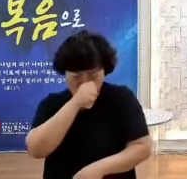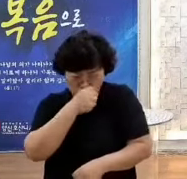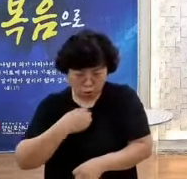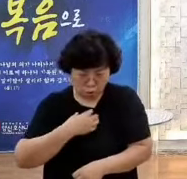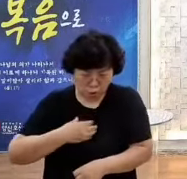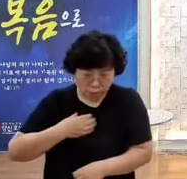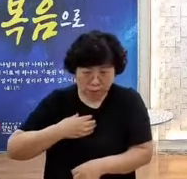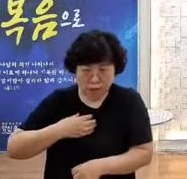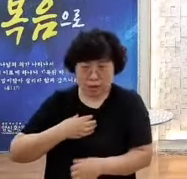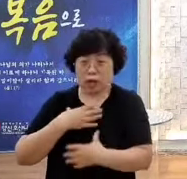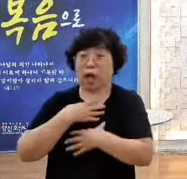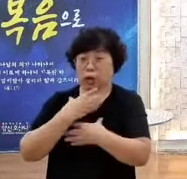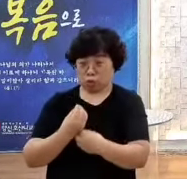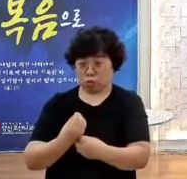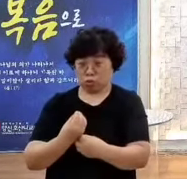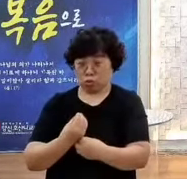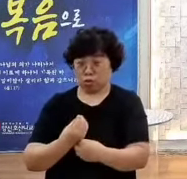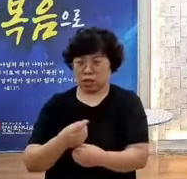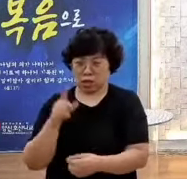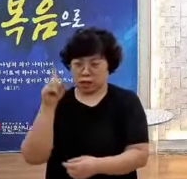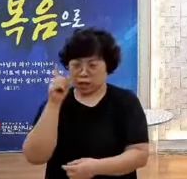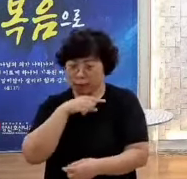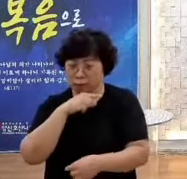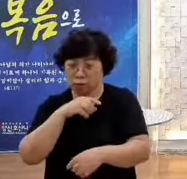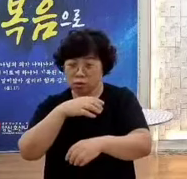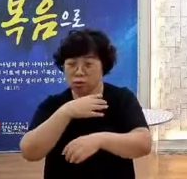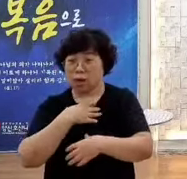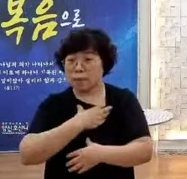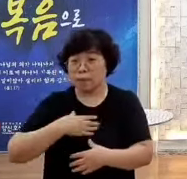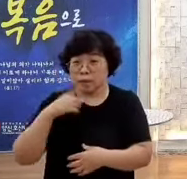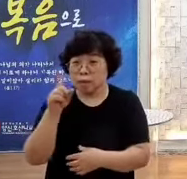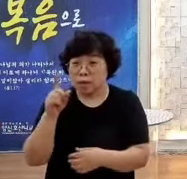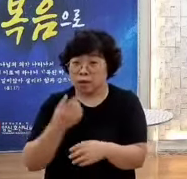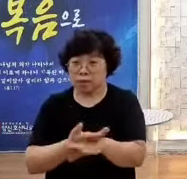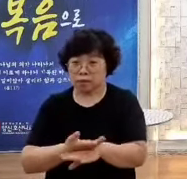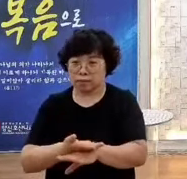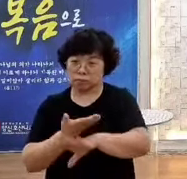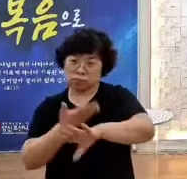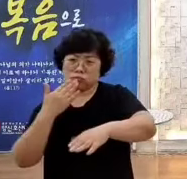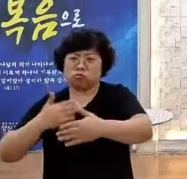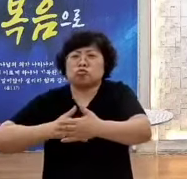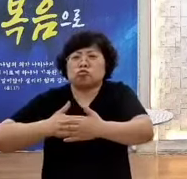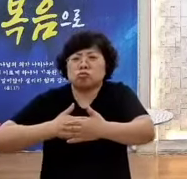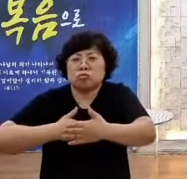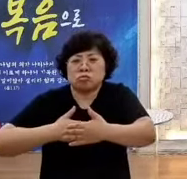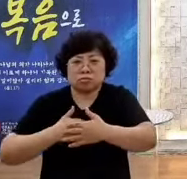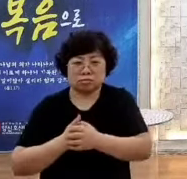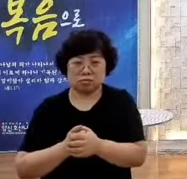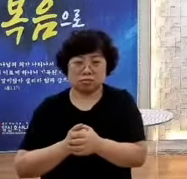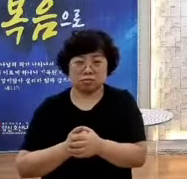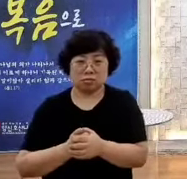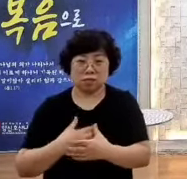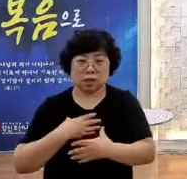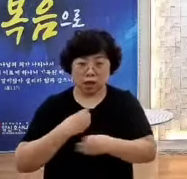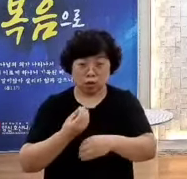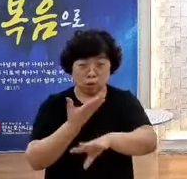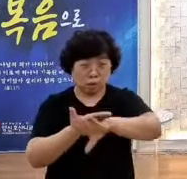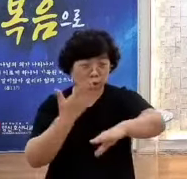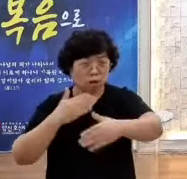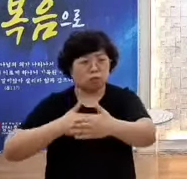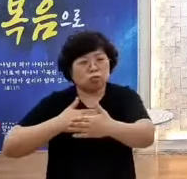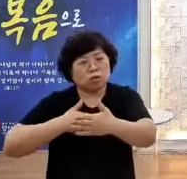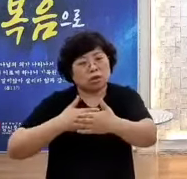감정은 뭘까요? 심리학자들이 말하는 그 반대겠죠. 불안감. 여러분,